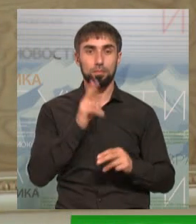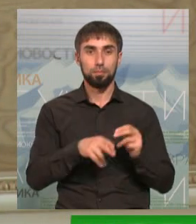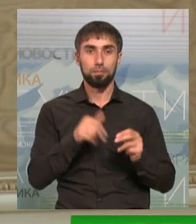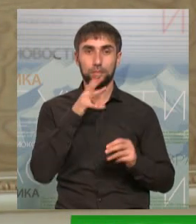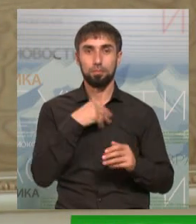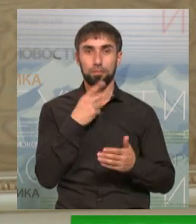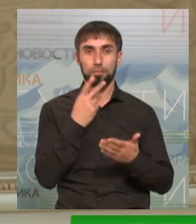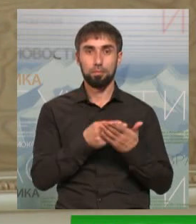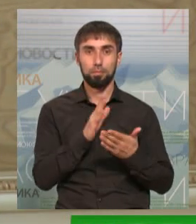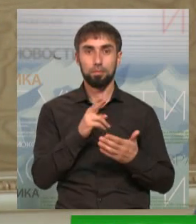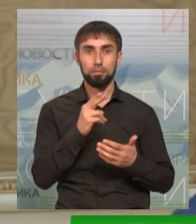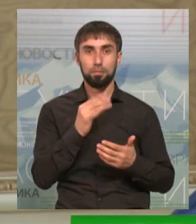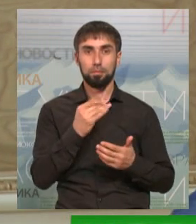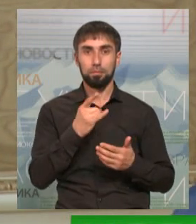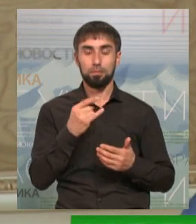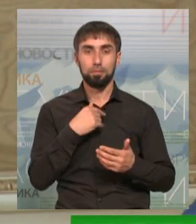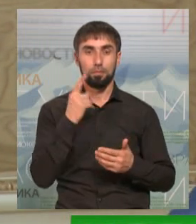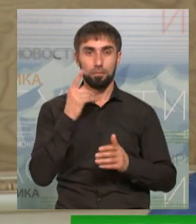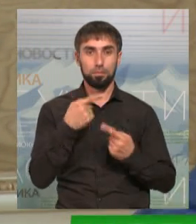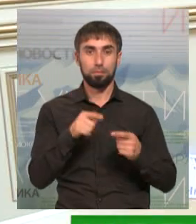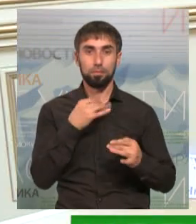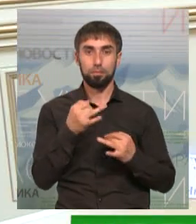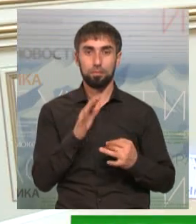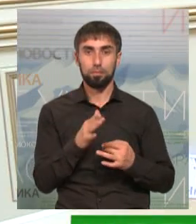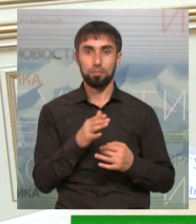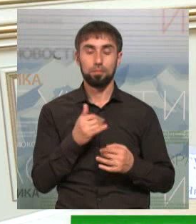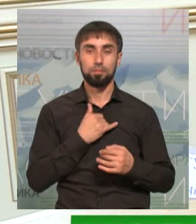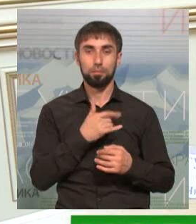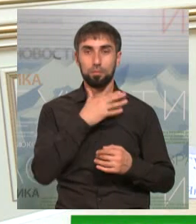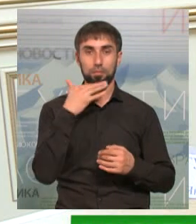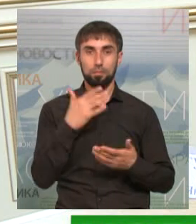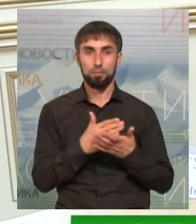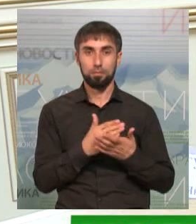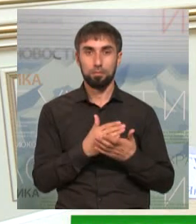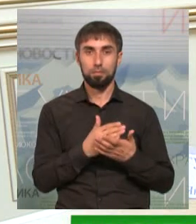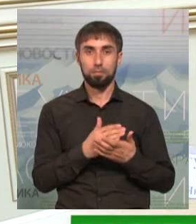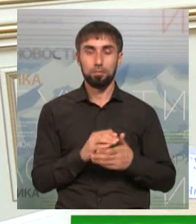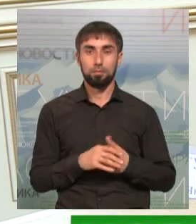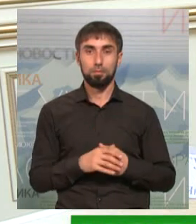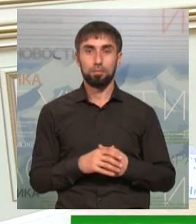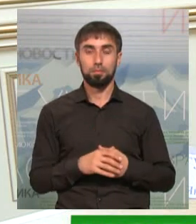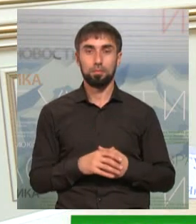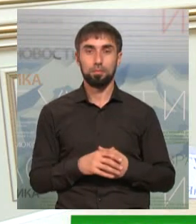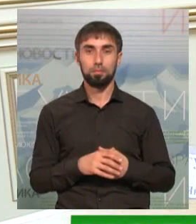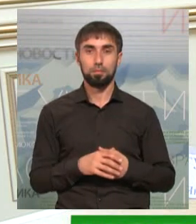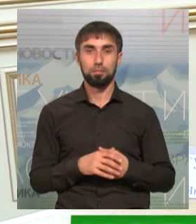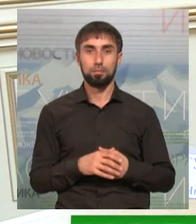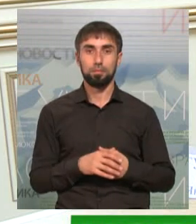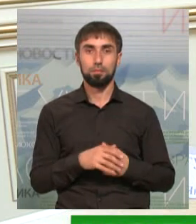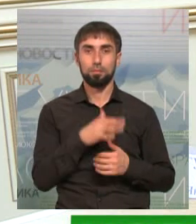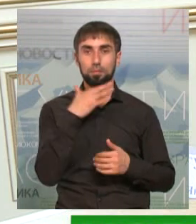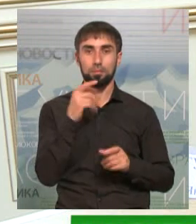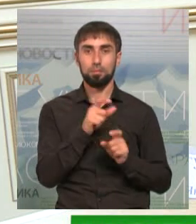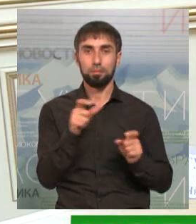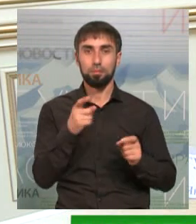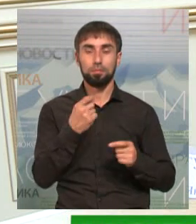я увижу эти цифры, мы уже будем по-другому говорить. У нас много сел, у нас очень много населенных пунктов, где